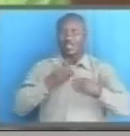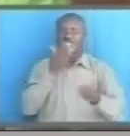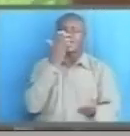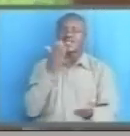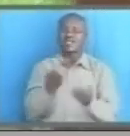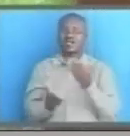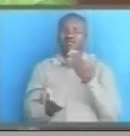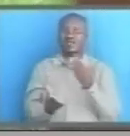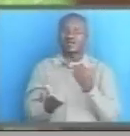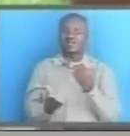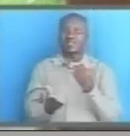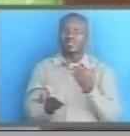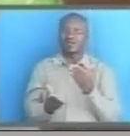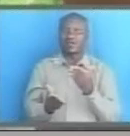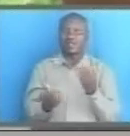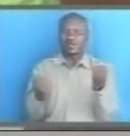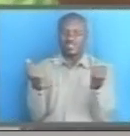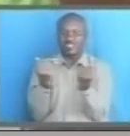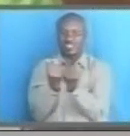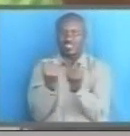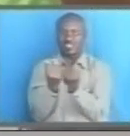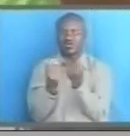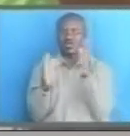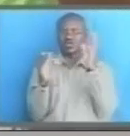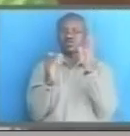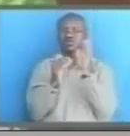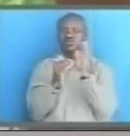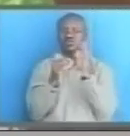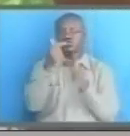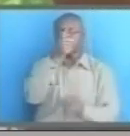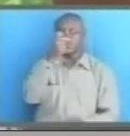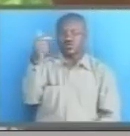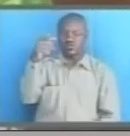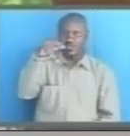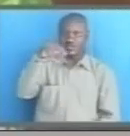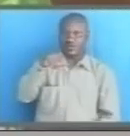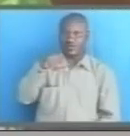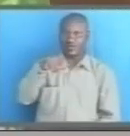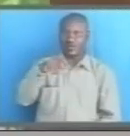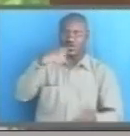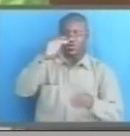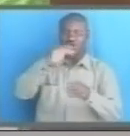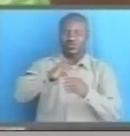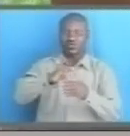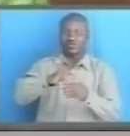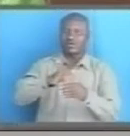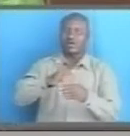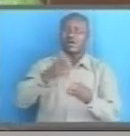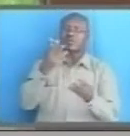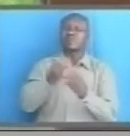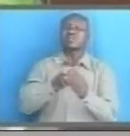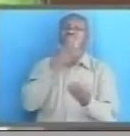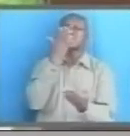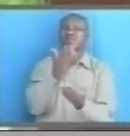ambavyo imeundwa tume hii wajumbe wa tume Pamoja na mwenyekiti na Pamoja na